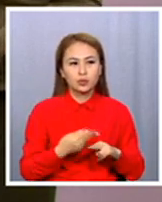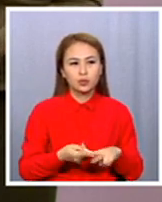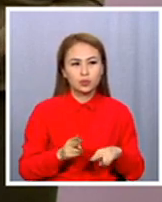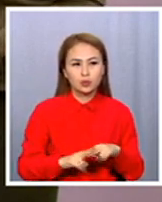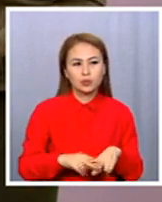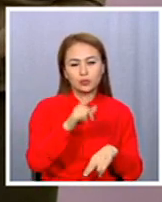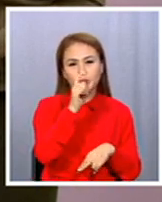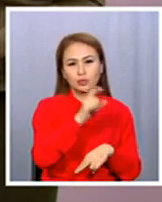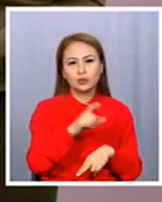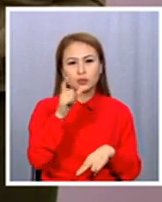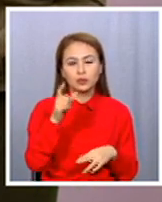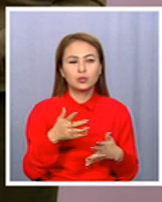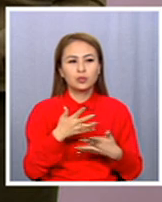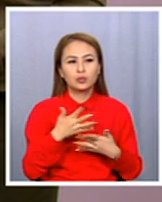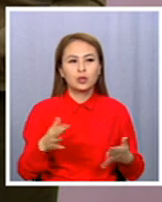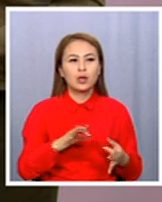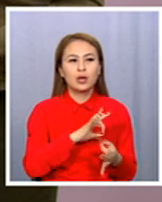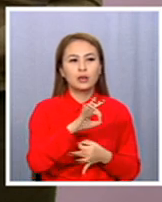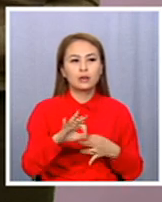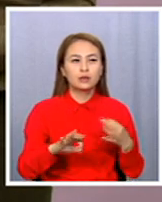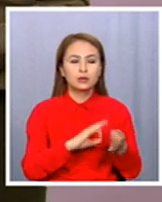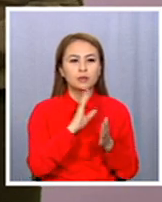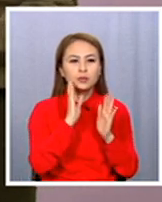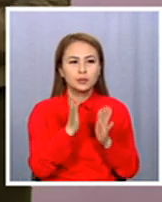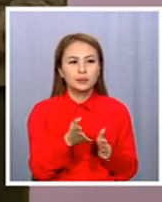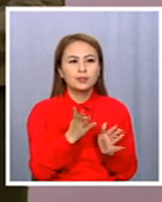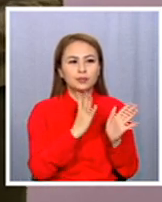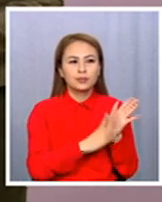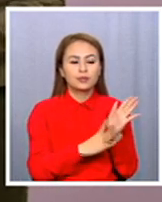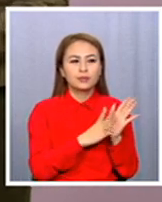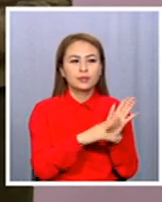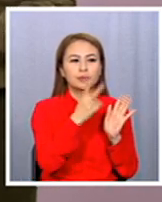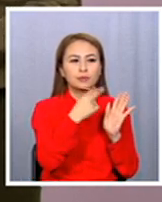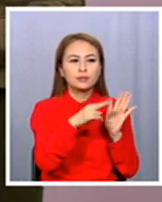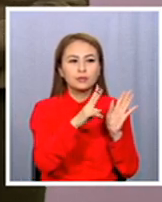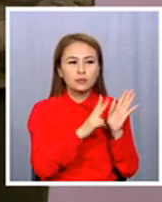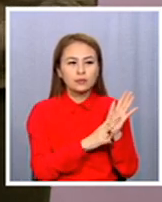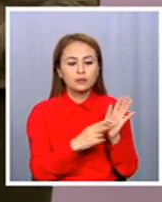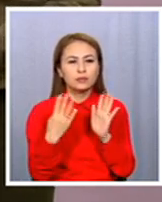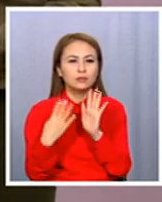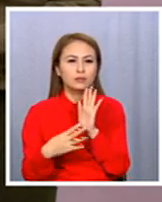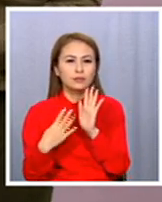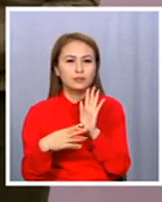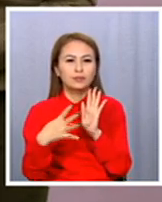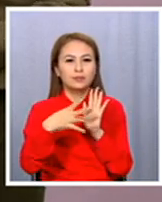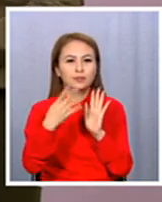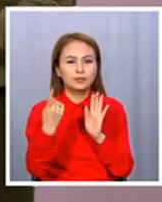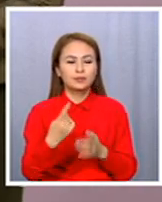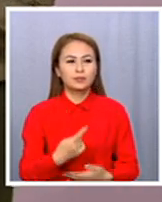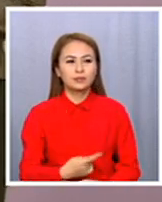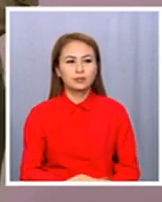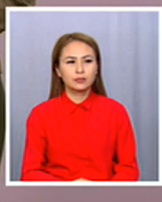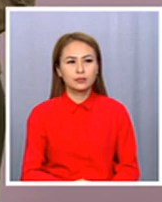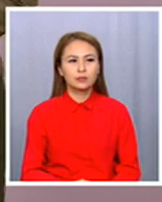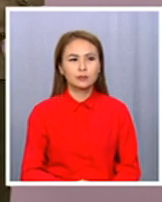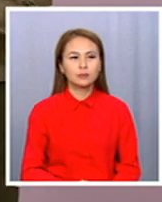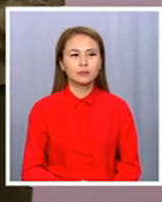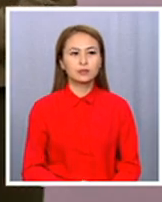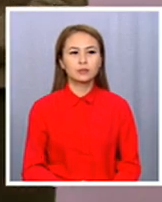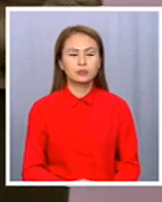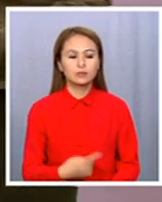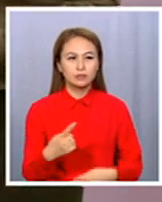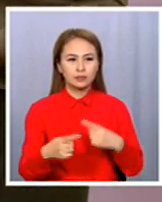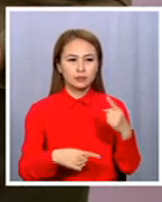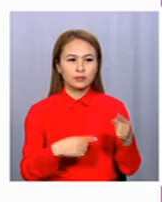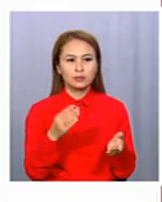бөлшек үлкен артық болады. 90-нан 27, 90-нан 41-ден кем. Келесі